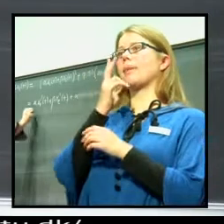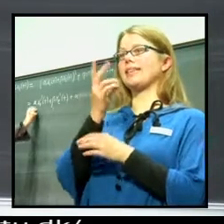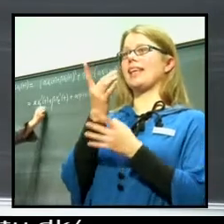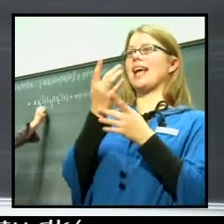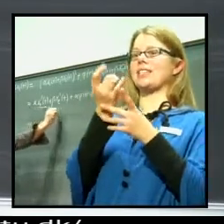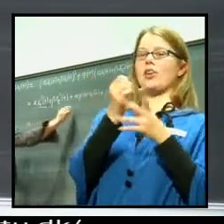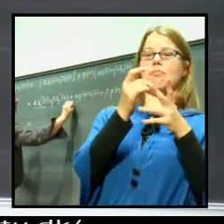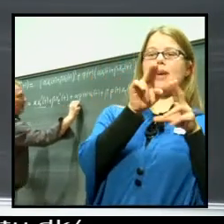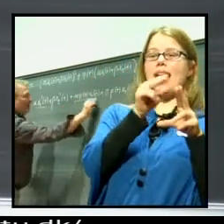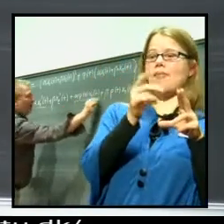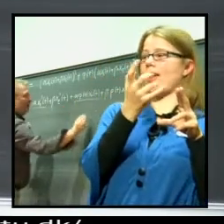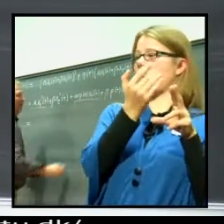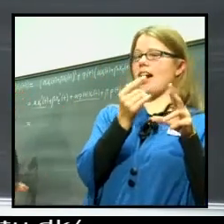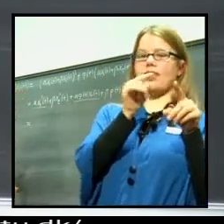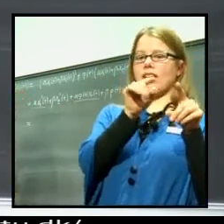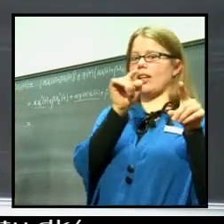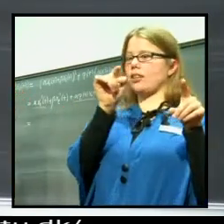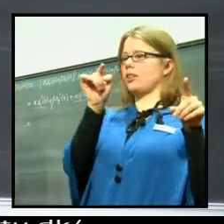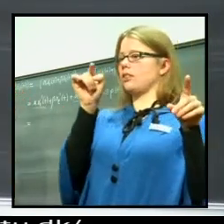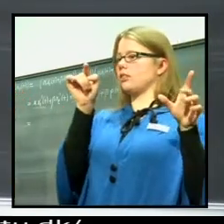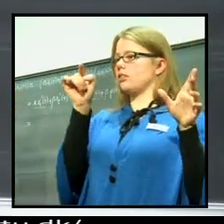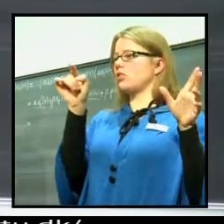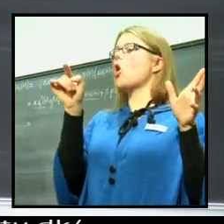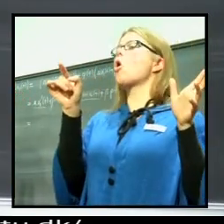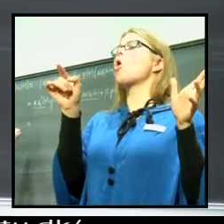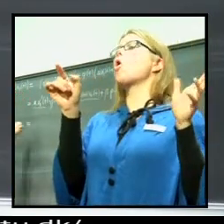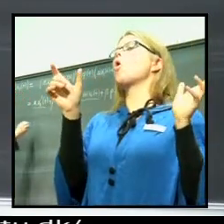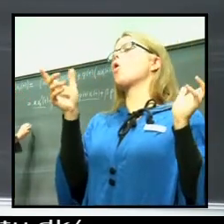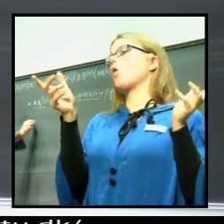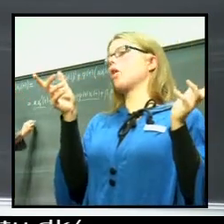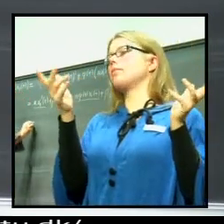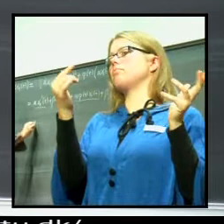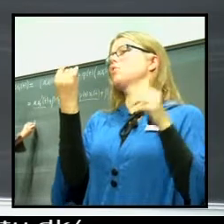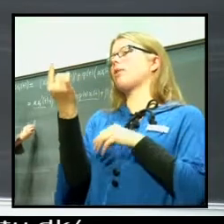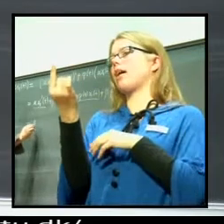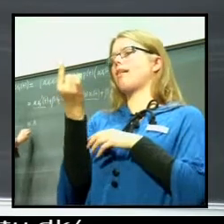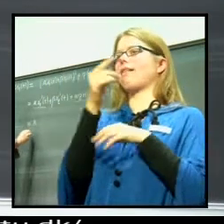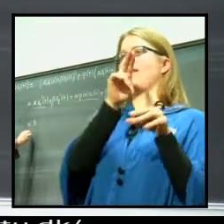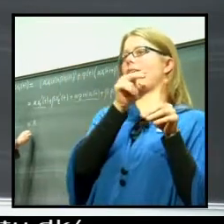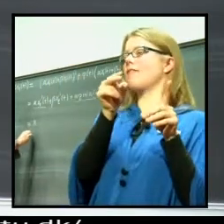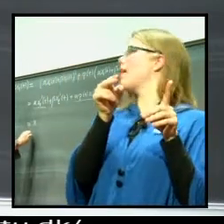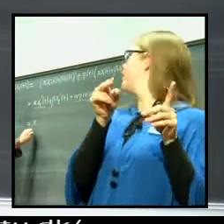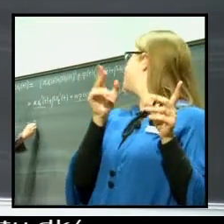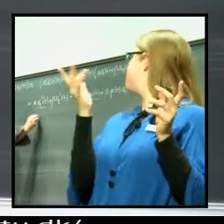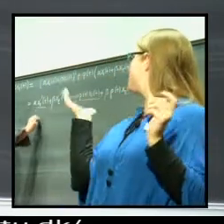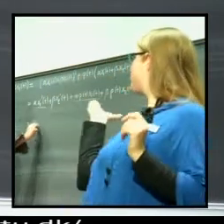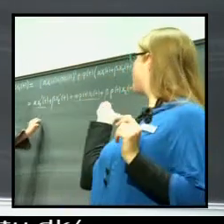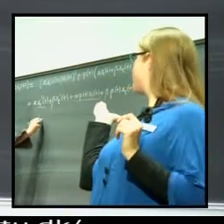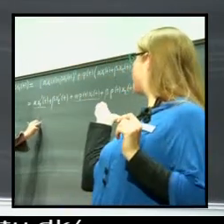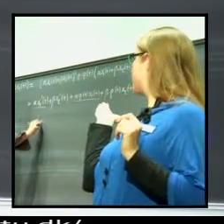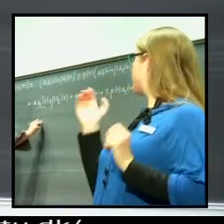alfa'er? Der står den der. Nå, jamen det er jo bare alfa